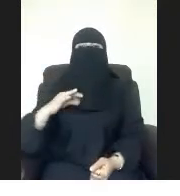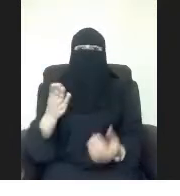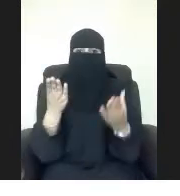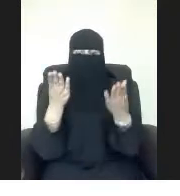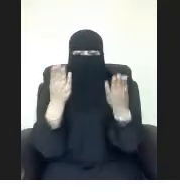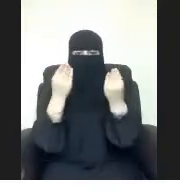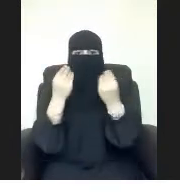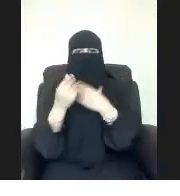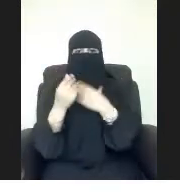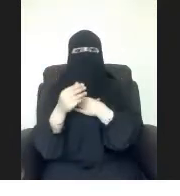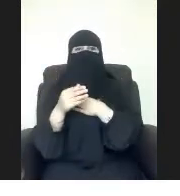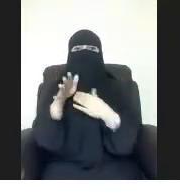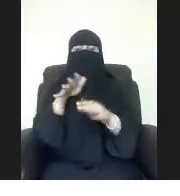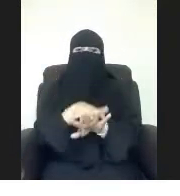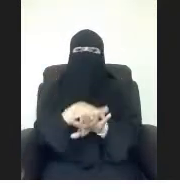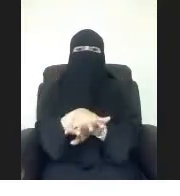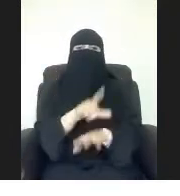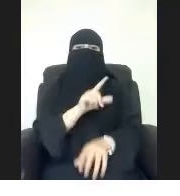المتعلم.